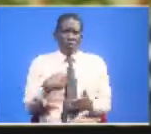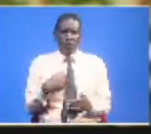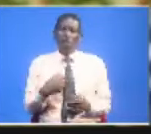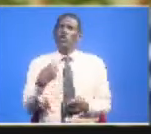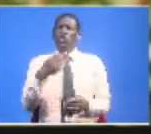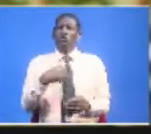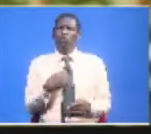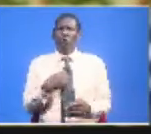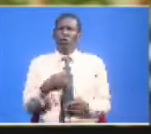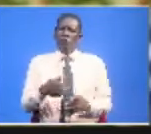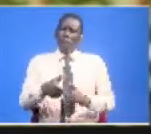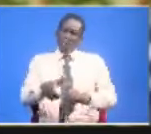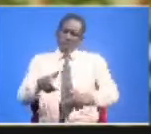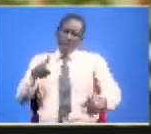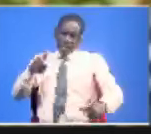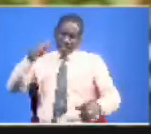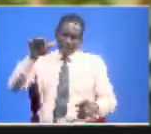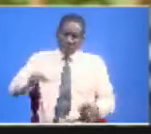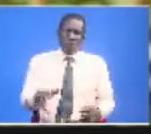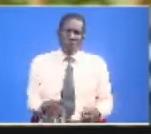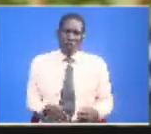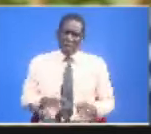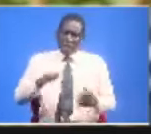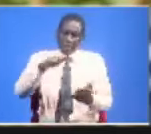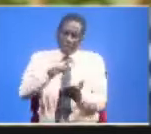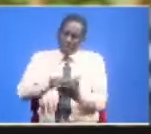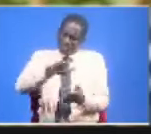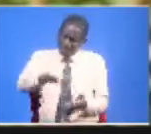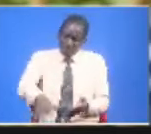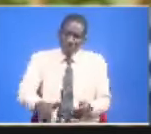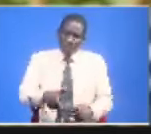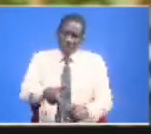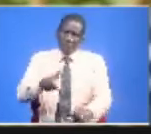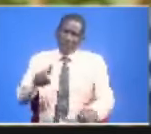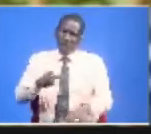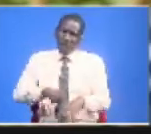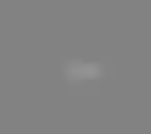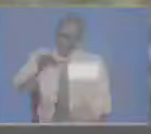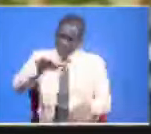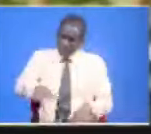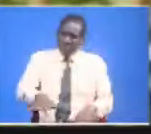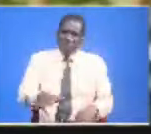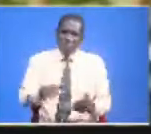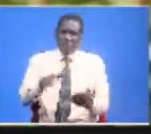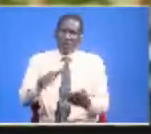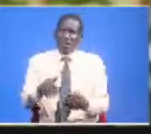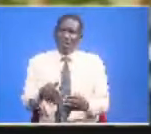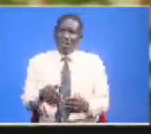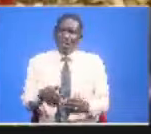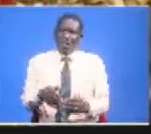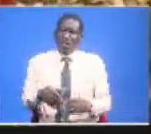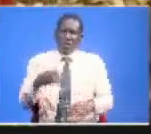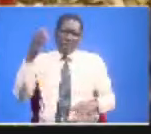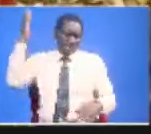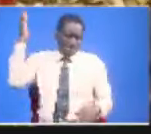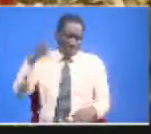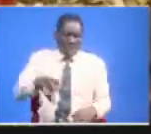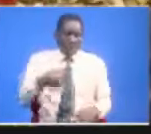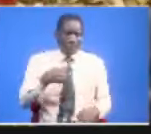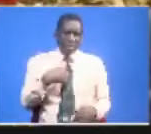Sasa ananiambia weka chini panga. Niliweka chini panga. Kumaliza kuweka hiyo chini panga, alichapa na shoka kwa